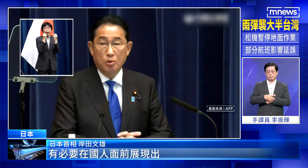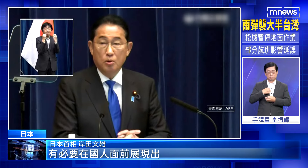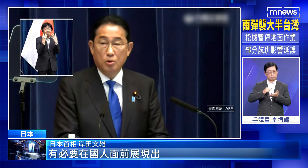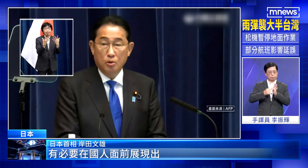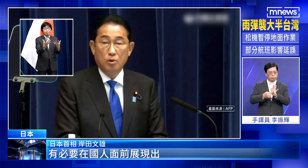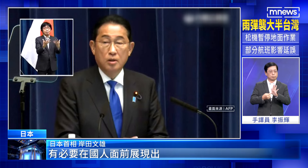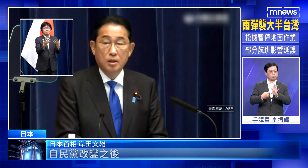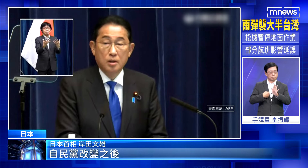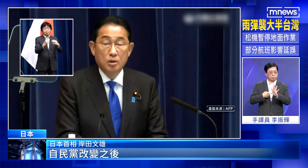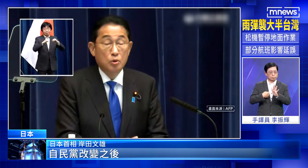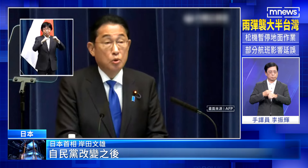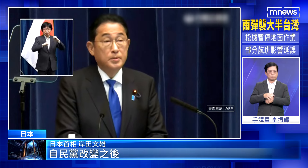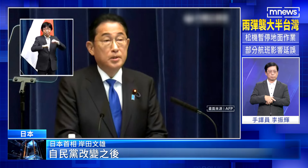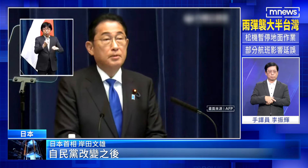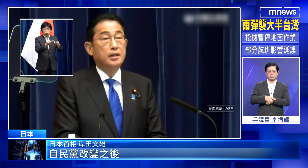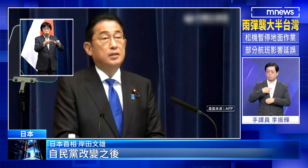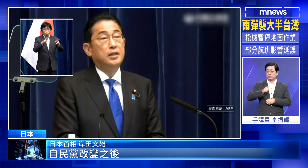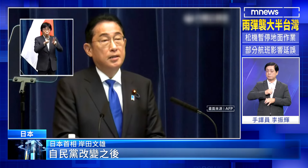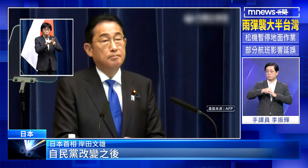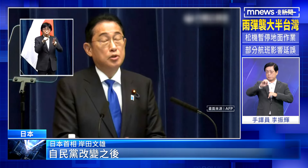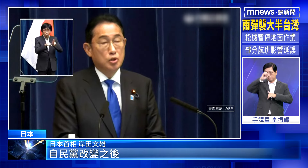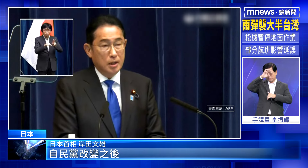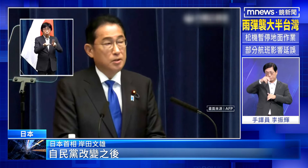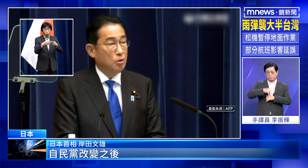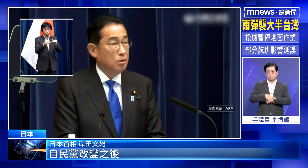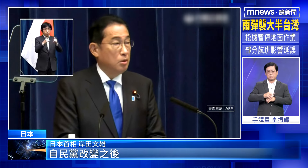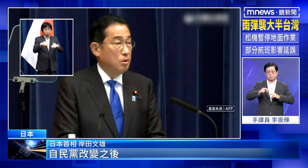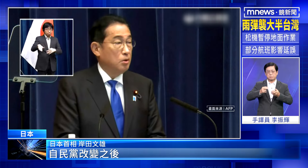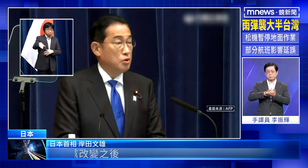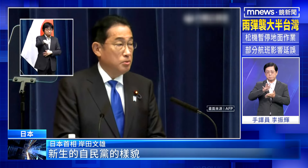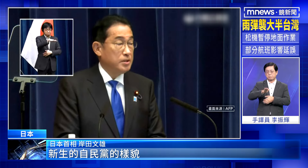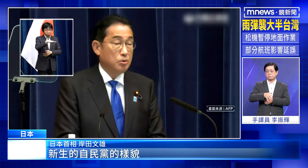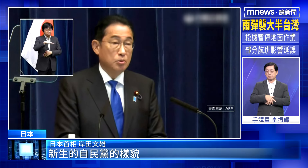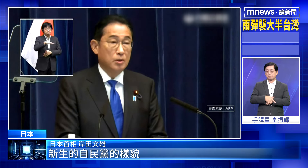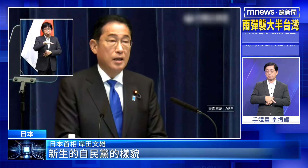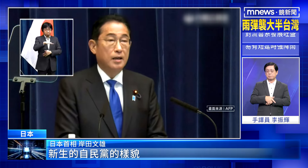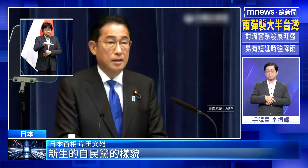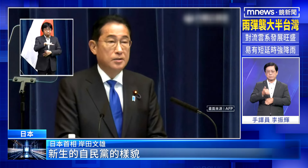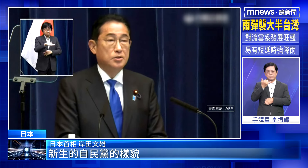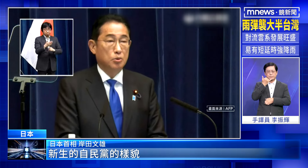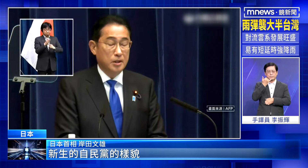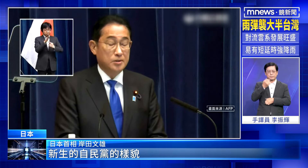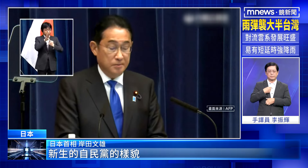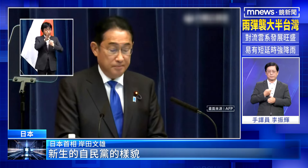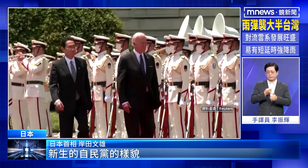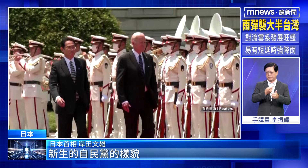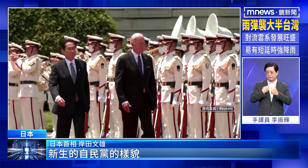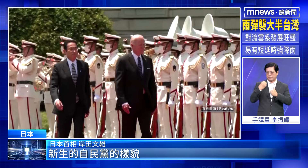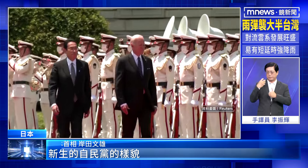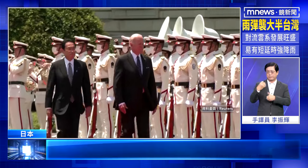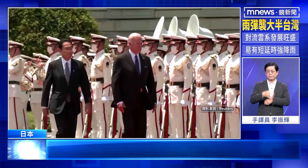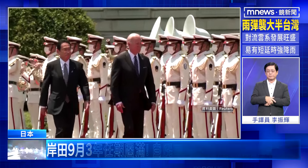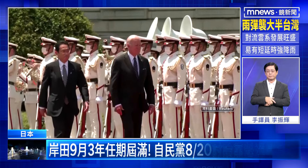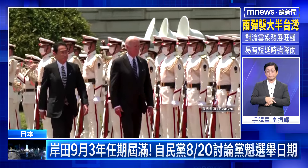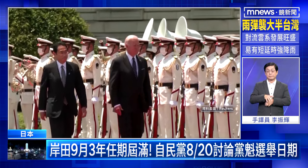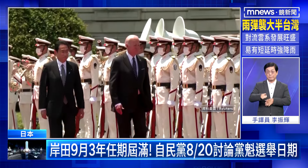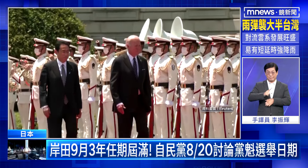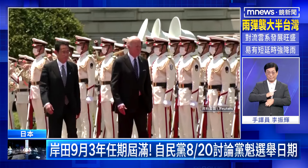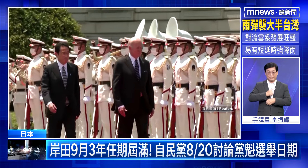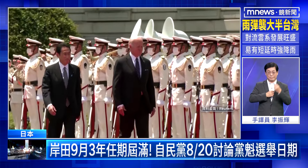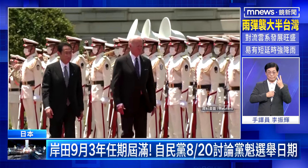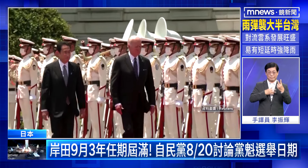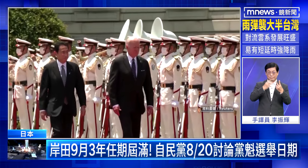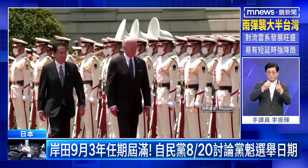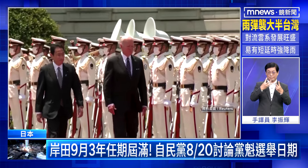民党を国民の前にしっかりと示すことが必要です。 岸田文雄自